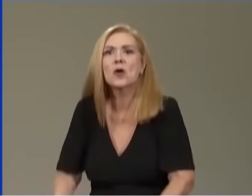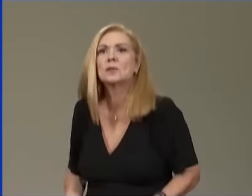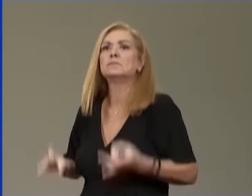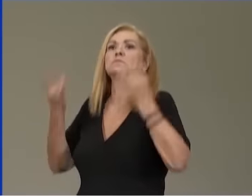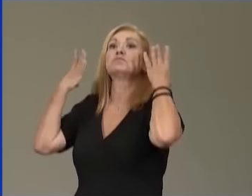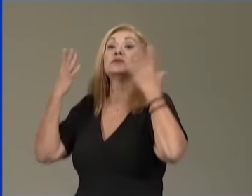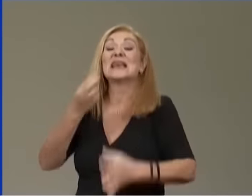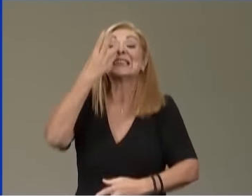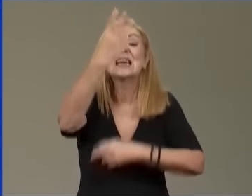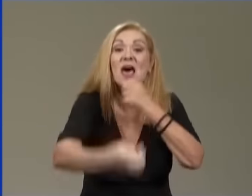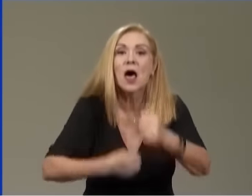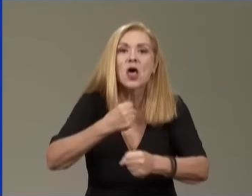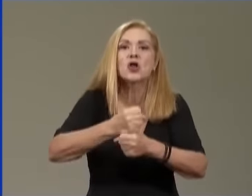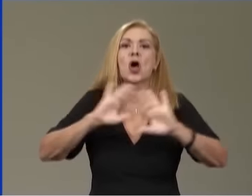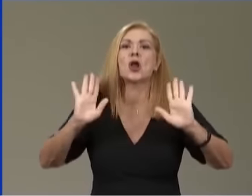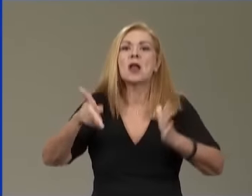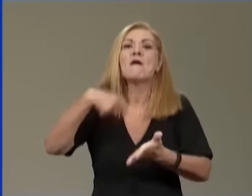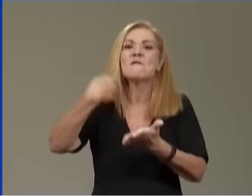για 3 χρόνια.